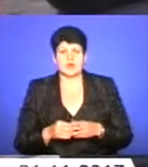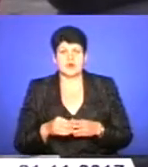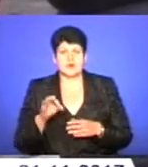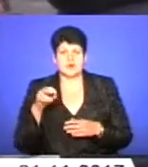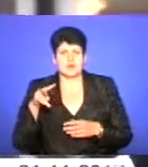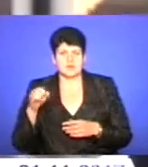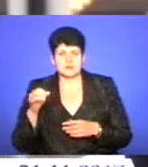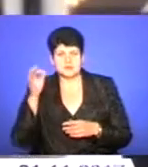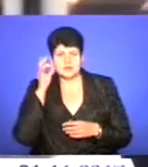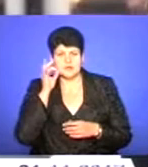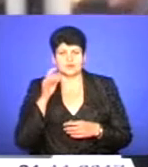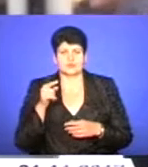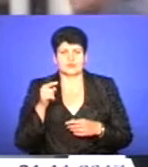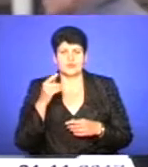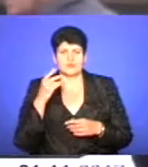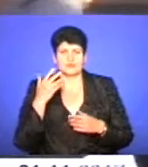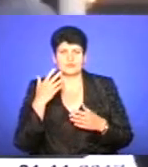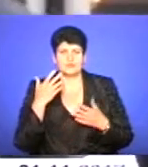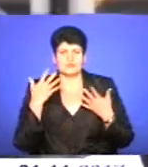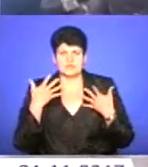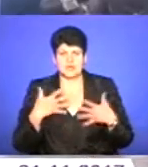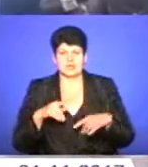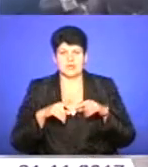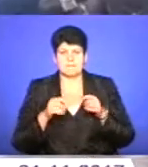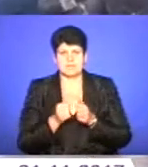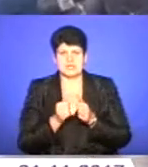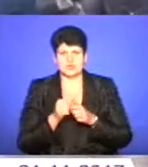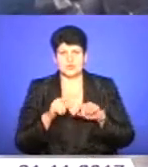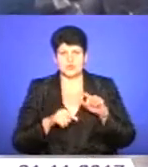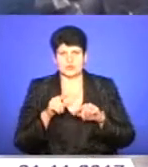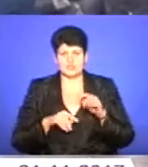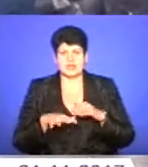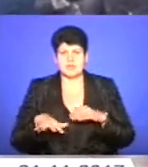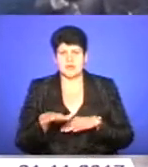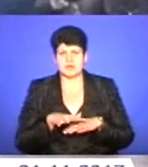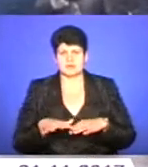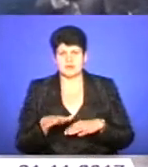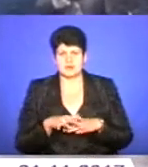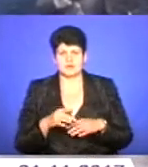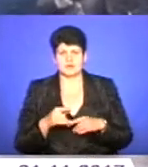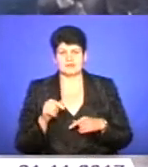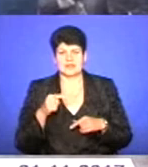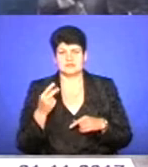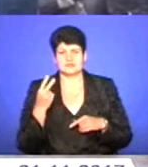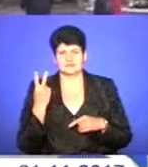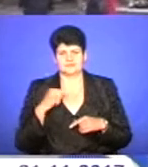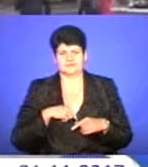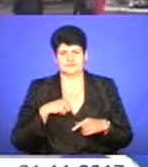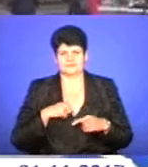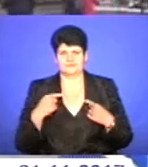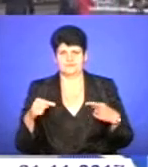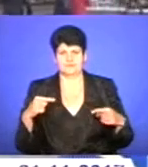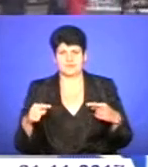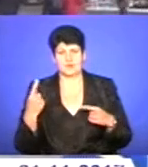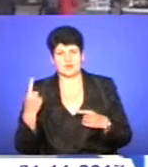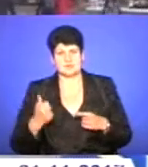Революцію Гідності, адже на Майдані втратила близького родича. Каже, сьогодні її переповнюють двоякі емоції.